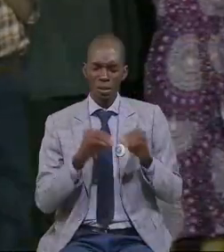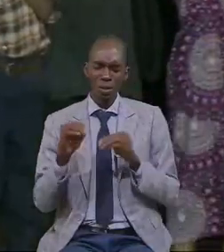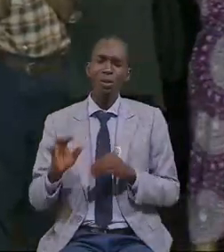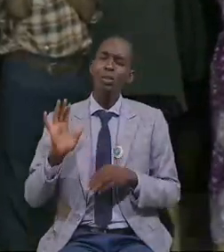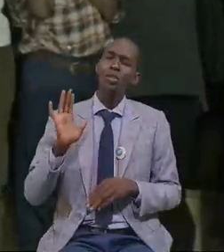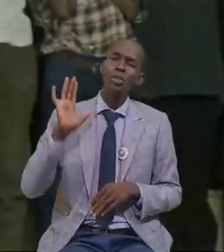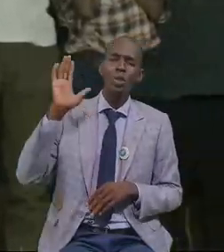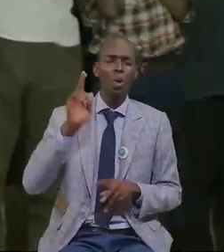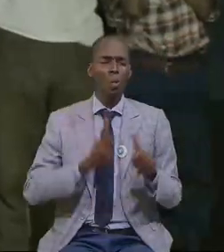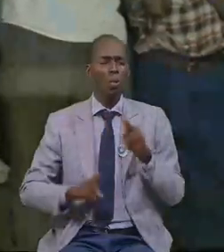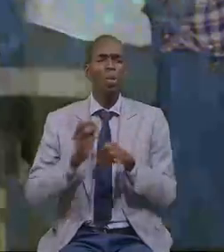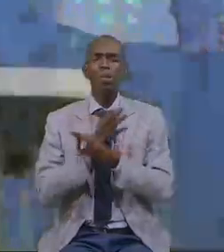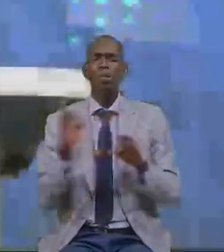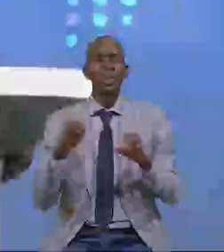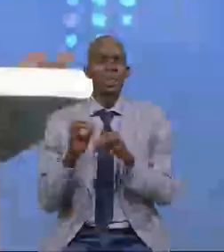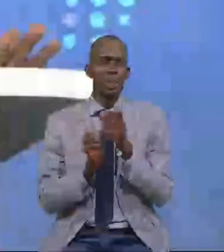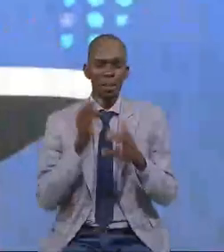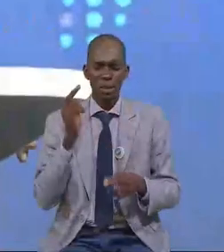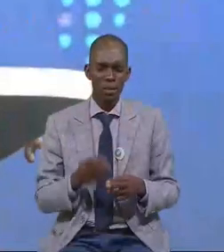affranchis ton peuple.